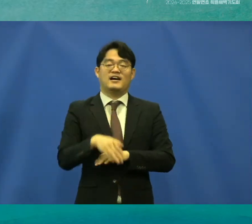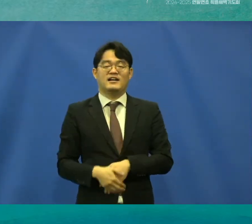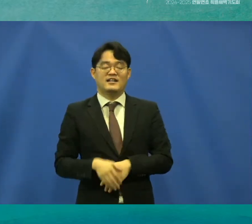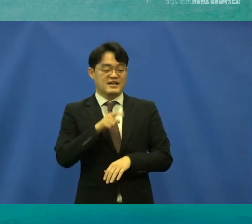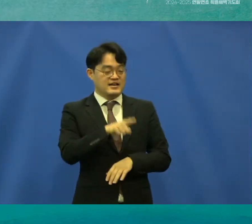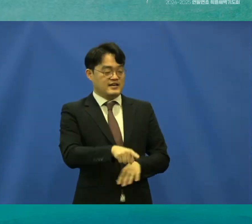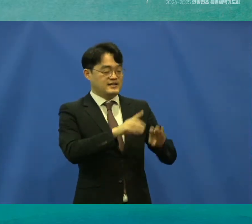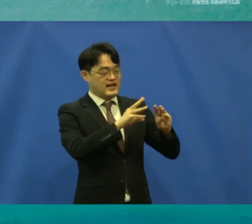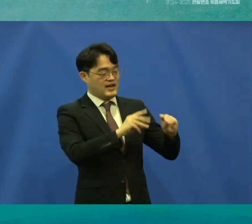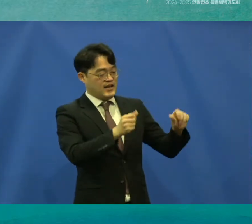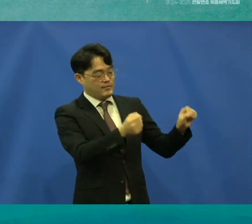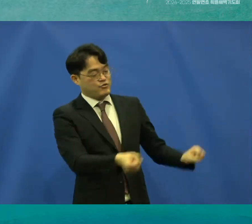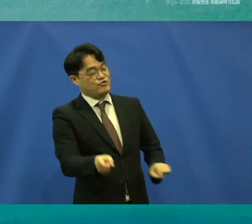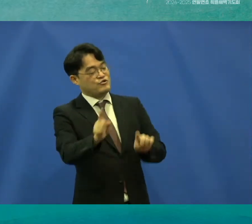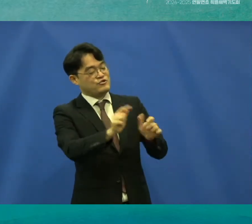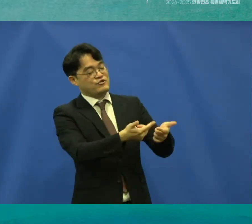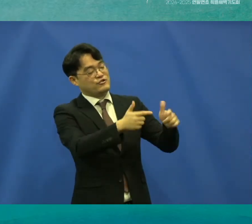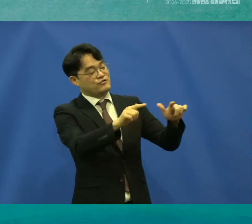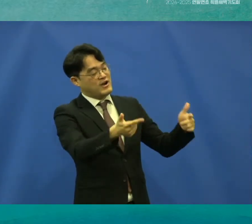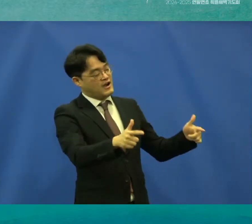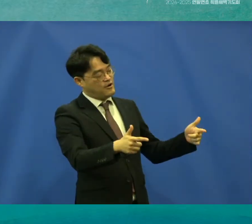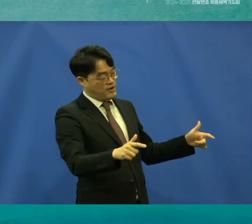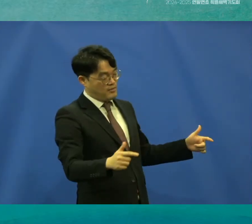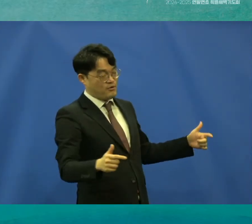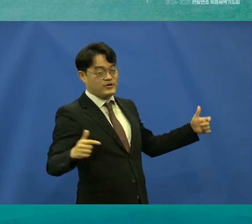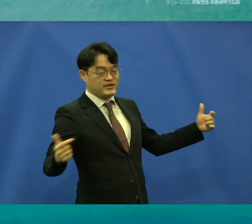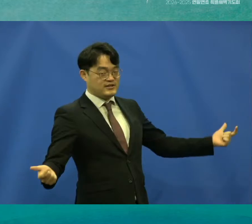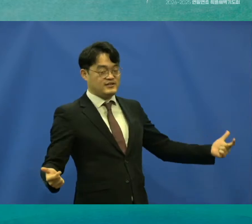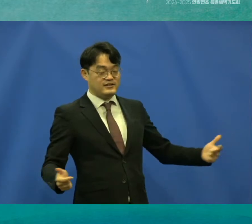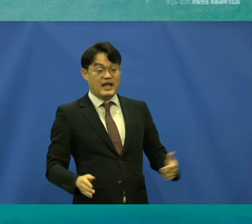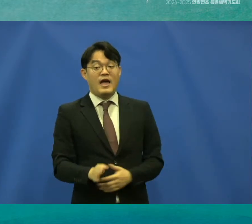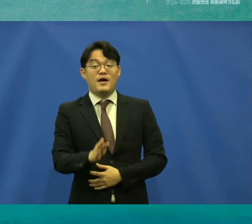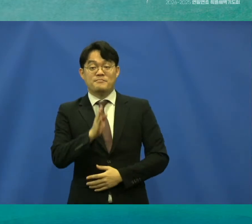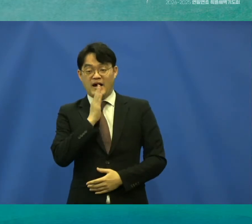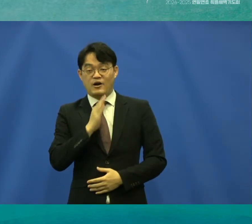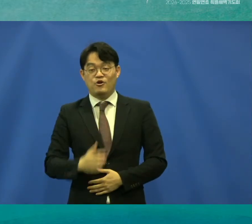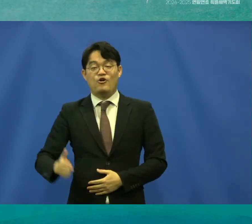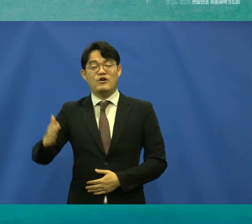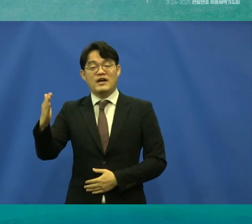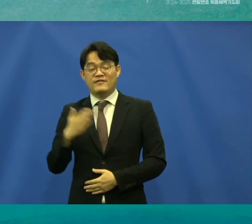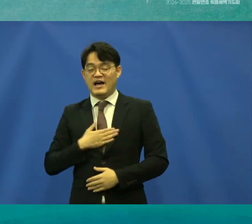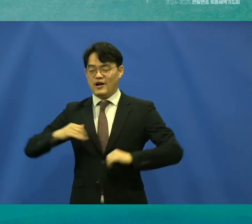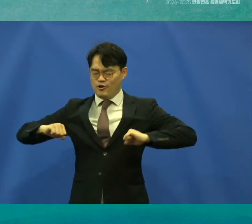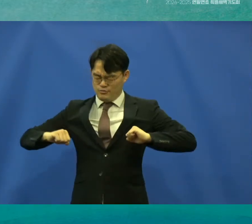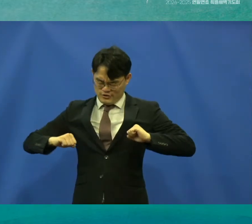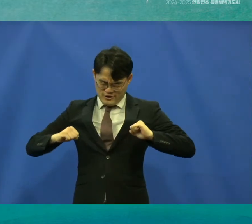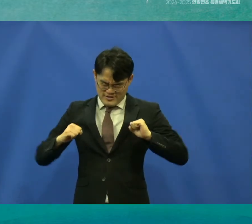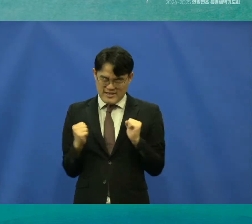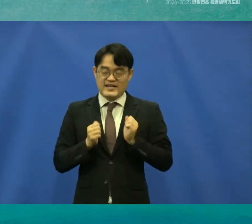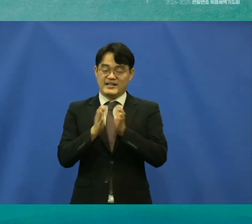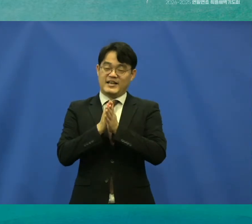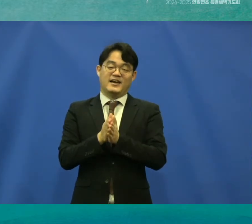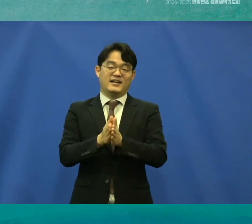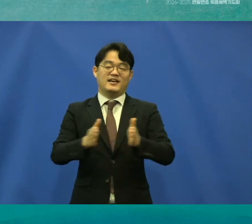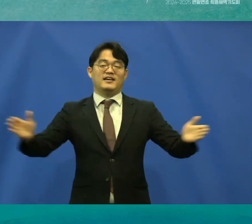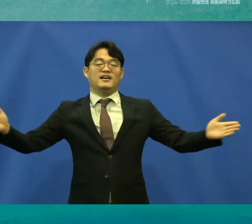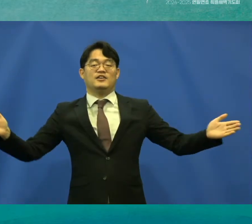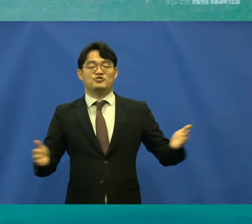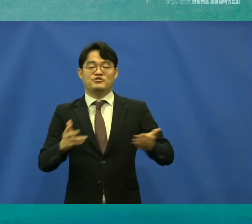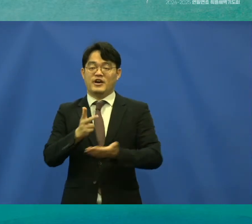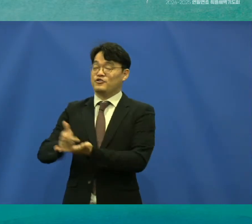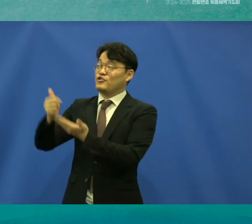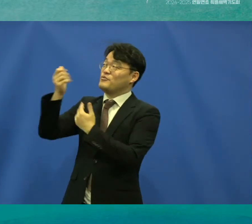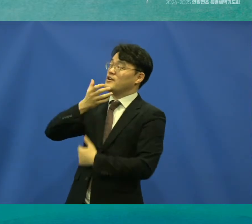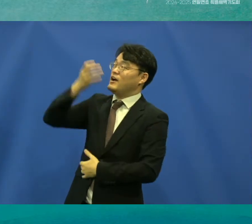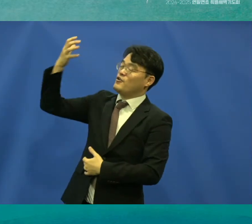일어나리라. 이 땅의 구원과 회복은 바로 나로부터 시작되리.